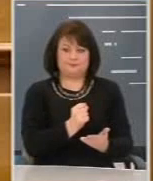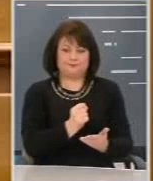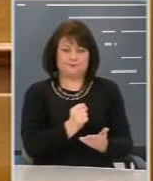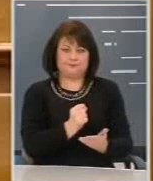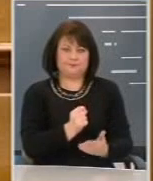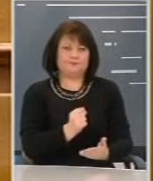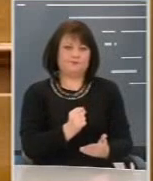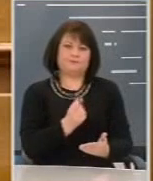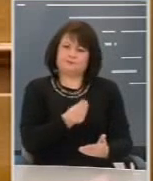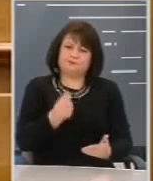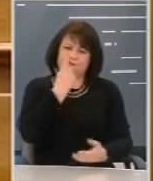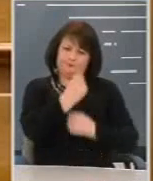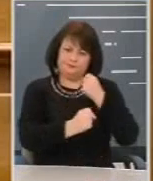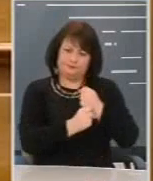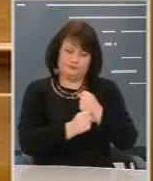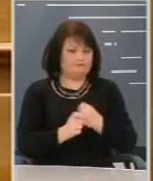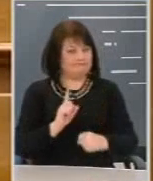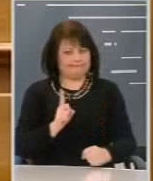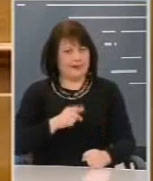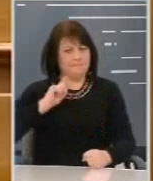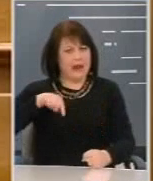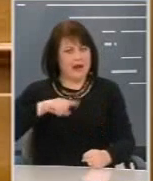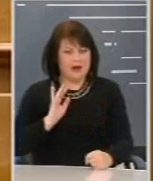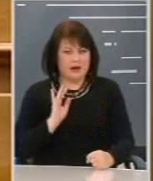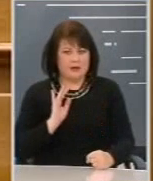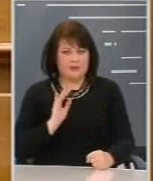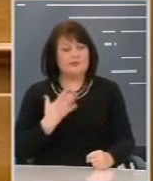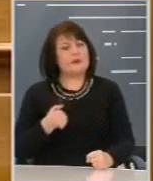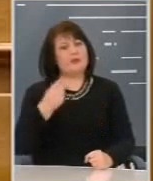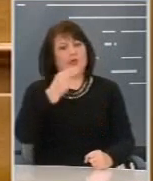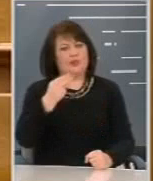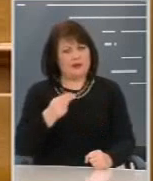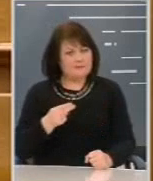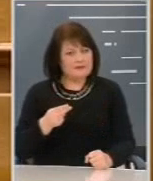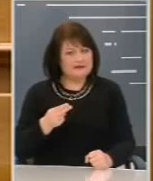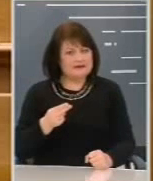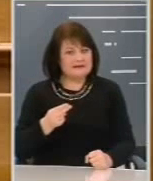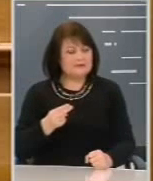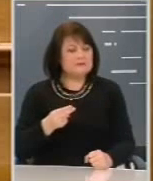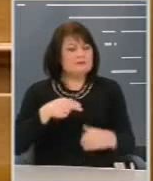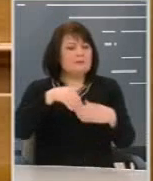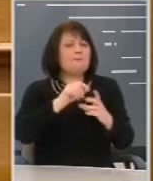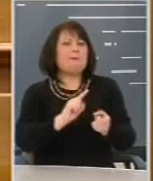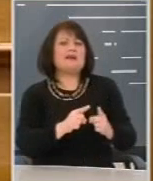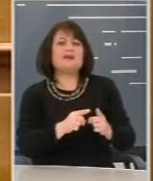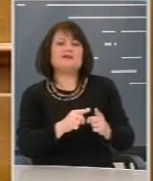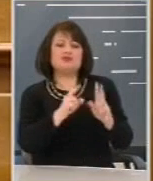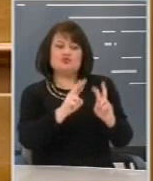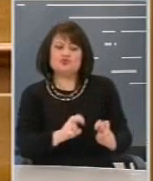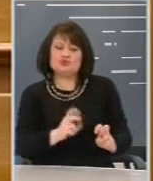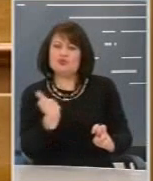του ενός έτους ως μη όφυλαν, σχεδόν παράνομα. Υπήρχαν ζητήματα εσωτερικού ελέγχου ή αιτιολόγηση του